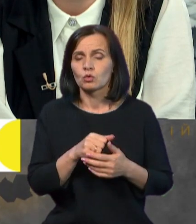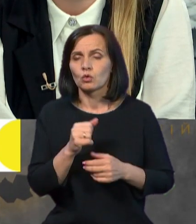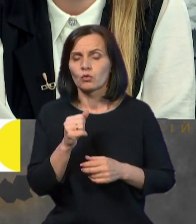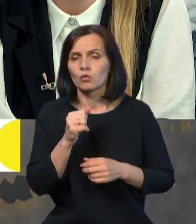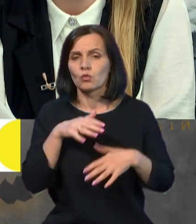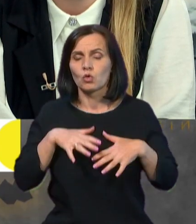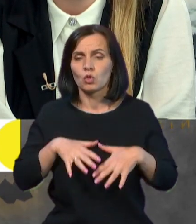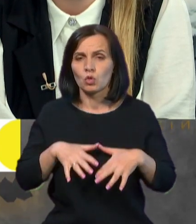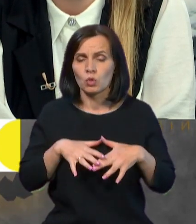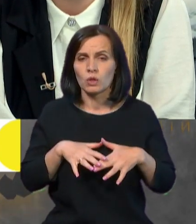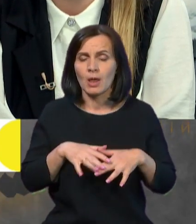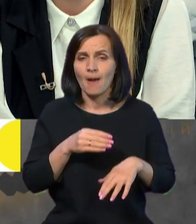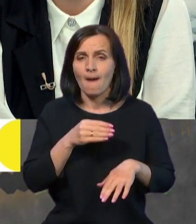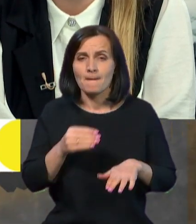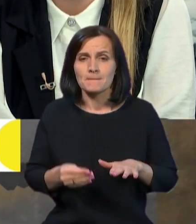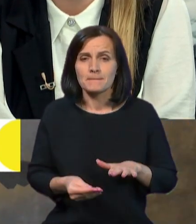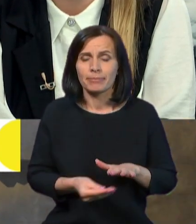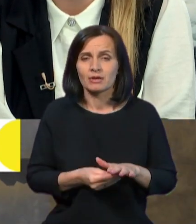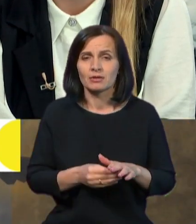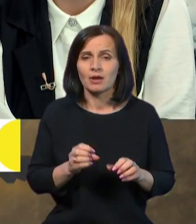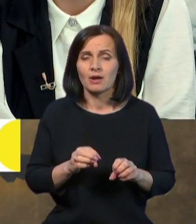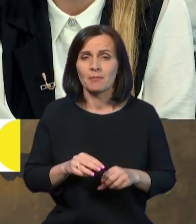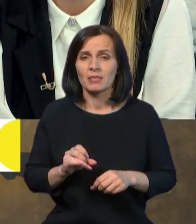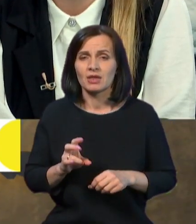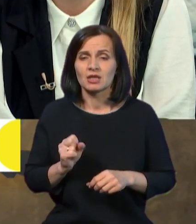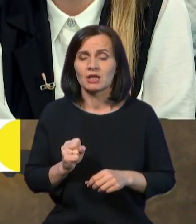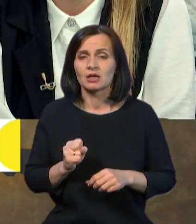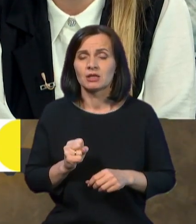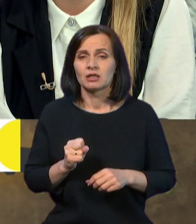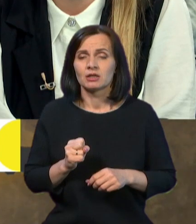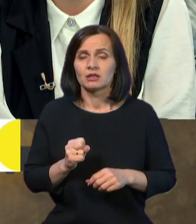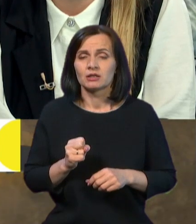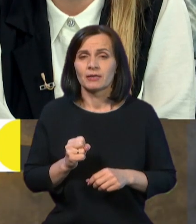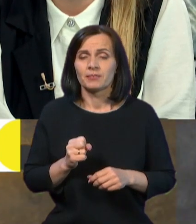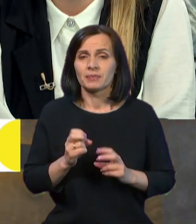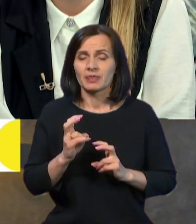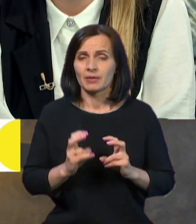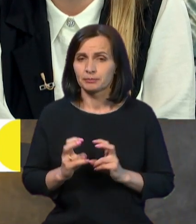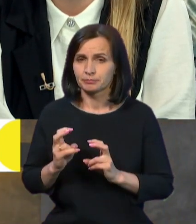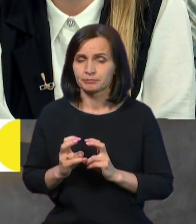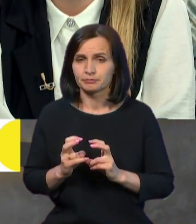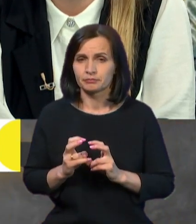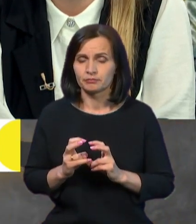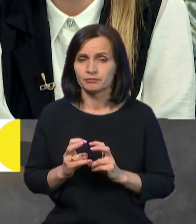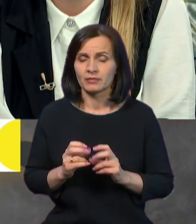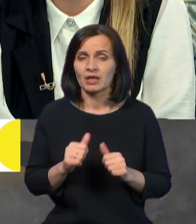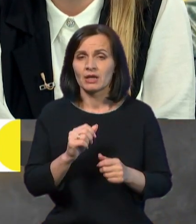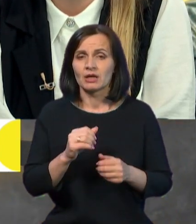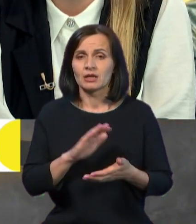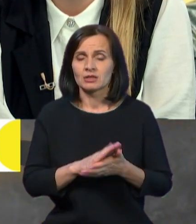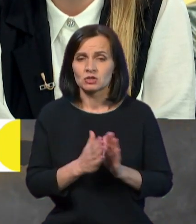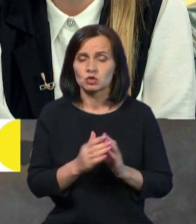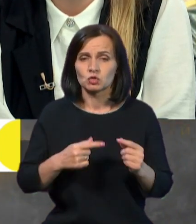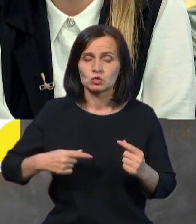Чи здатні вони на це? Здатні. Давайте говорити про те, що, на жаль, ситуація навколо Каховської ГЕС